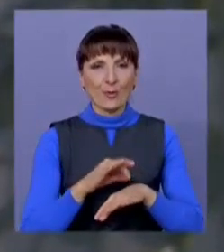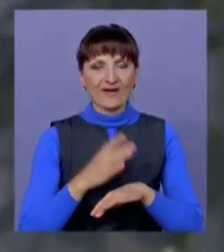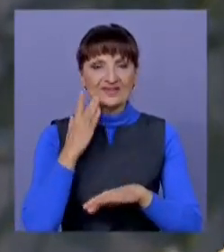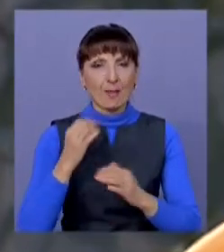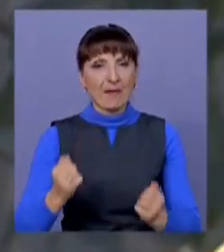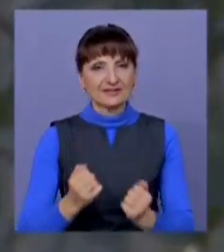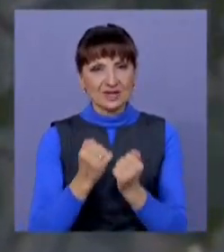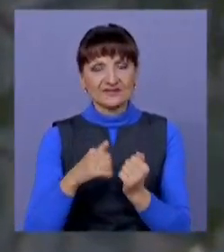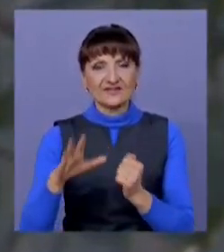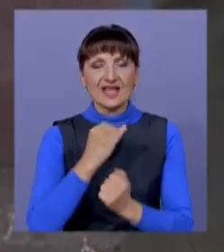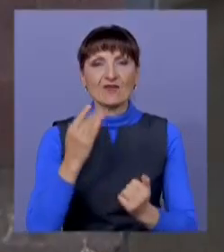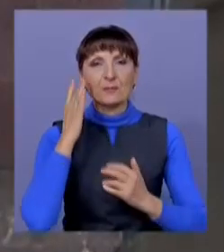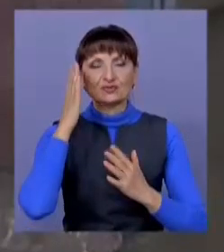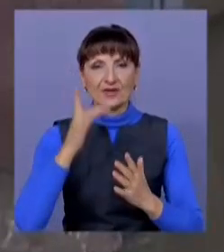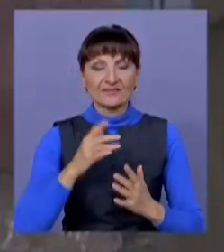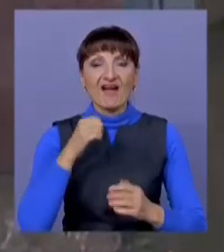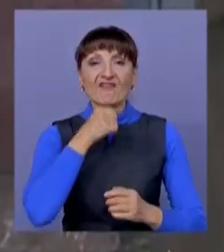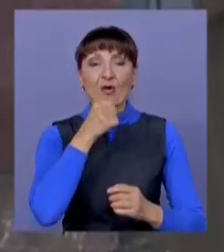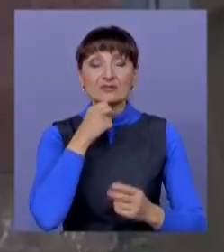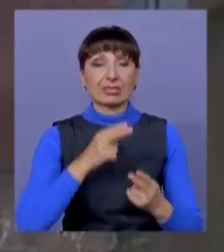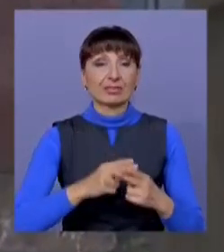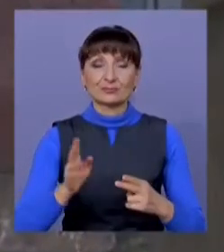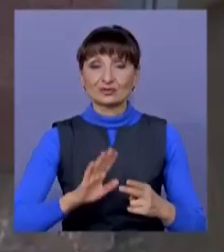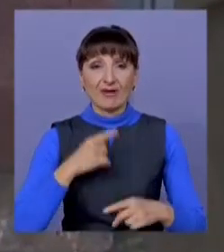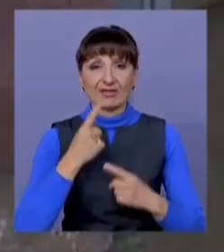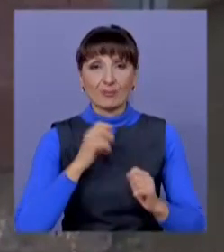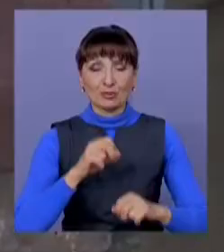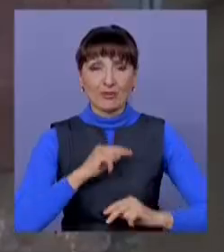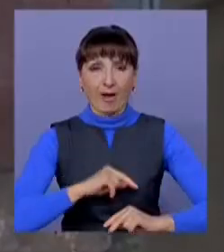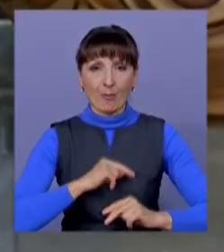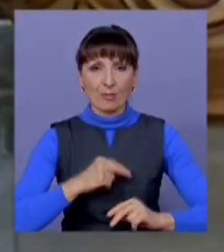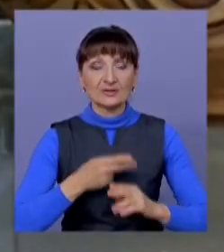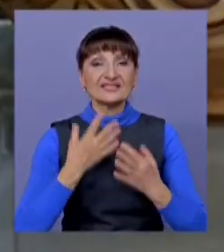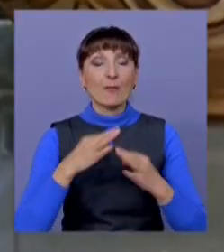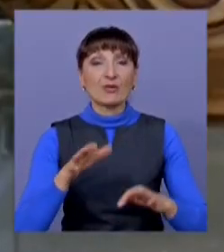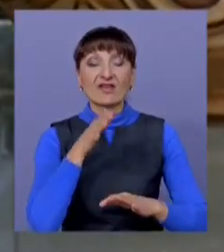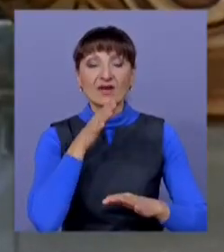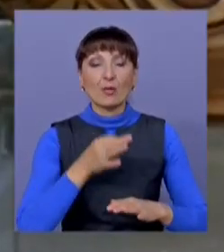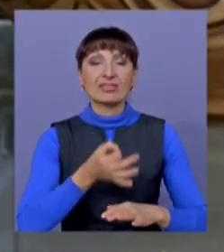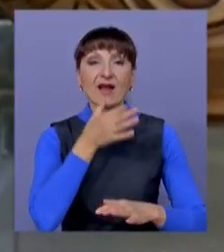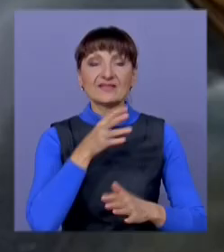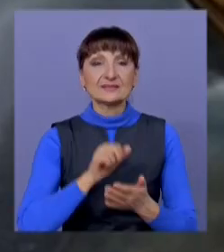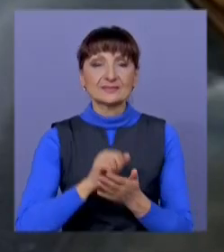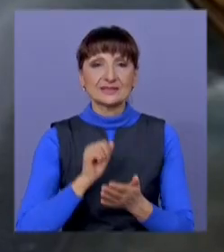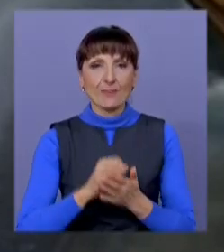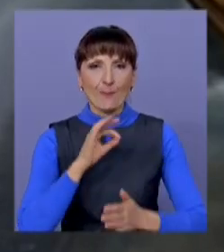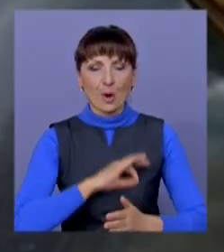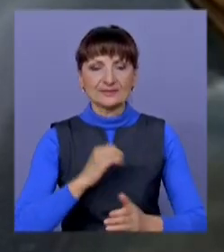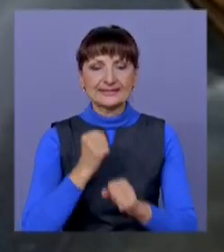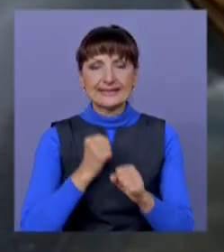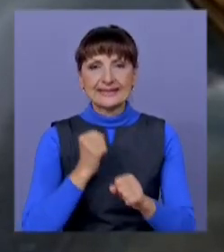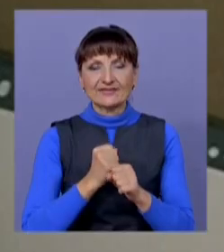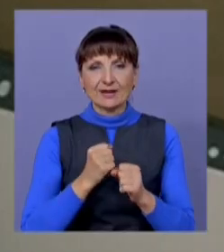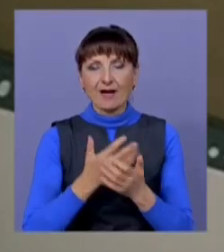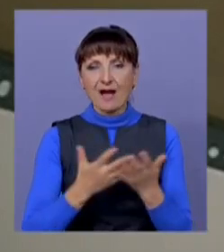поддерживает все его начинания возраст делу не помеха говорит аксакал потому свободное время предпочитает проводить с пользой мастерит посуду из